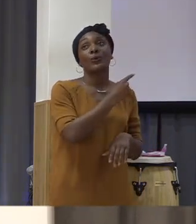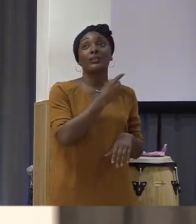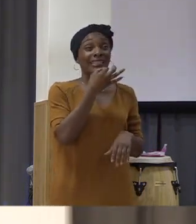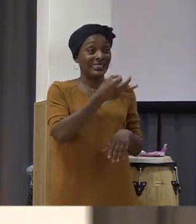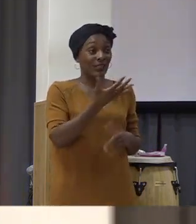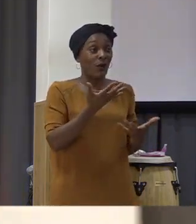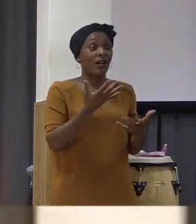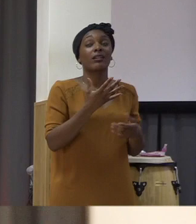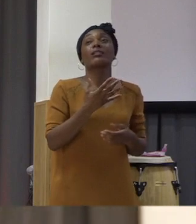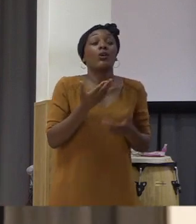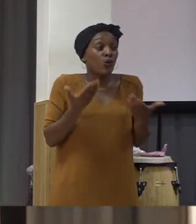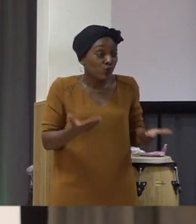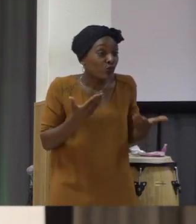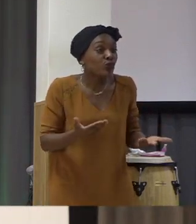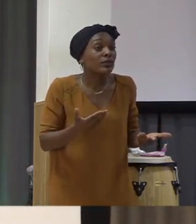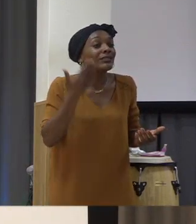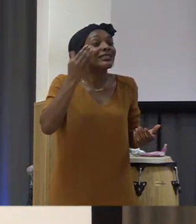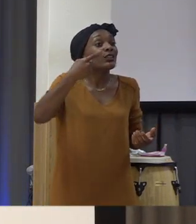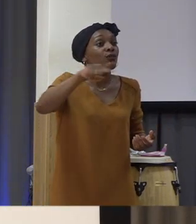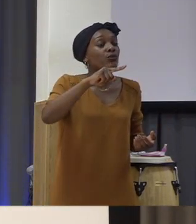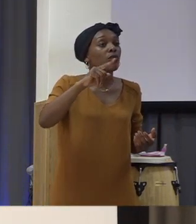aujourd'hui, si vous entendez sa voix,